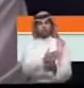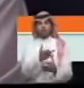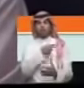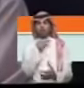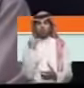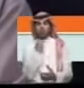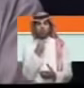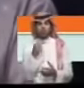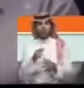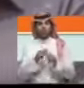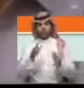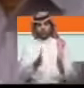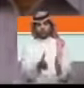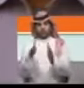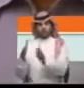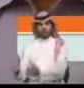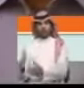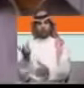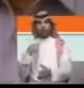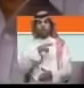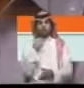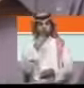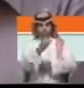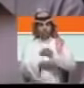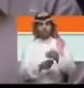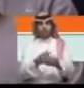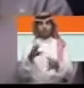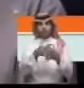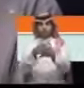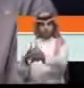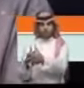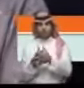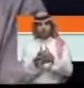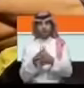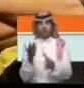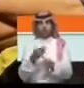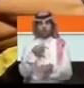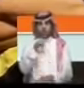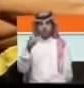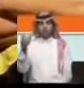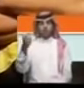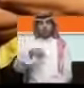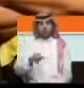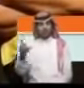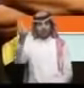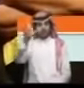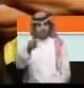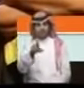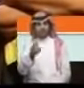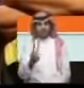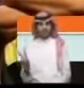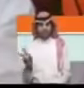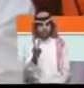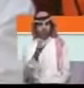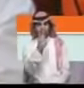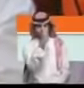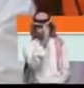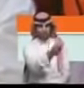حكومة انتقالية. إلى ذلك أعلنت الولايات المتحدة عدم اعترافها بسلطات رئيس فنزويلا نيكولاس مادورو